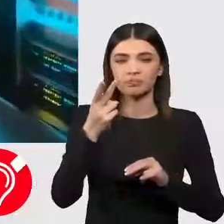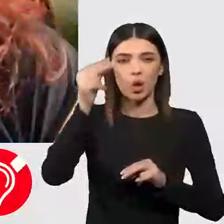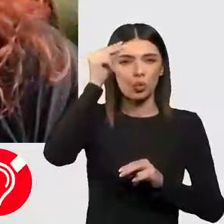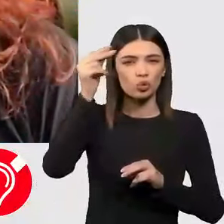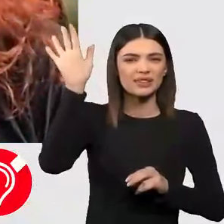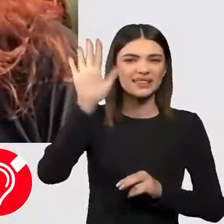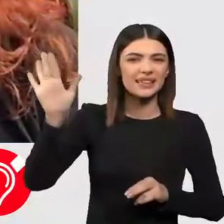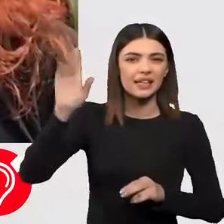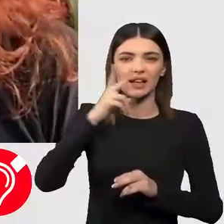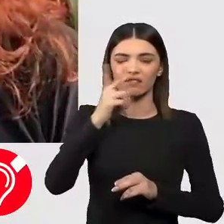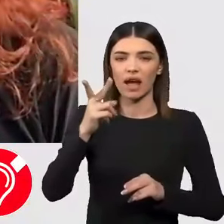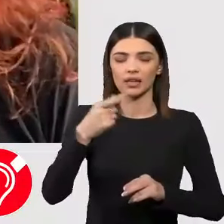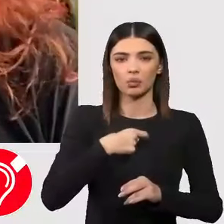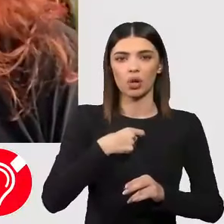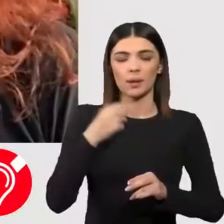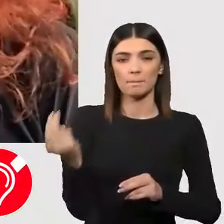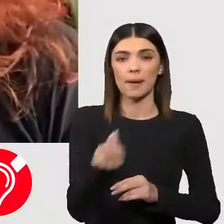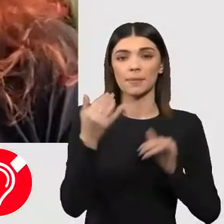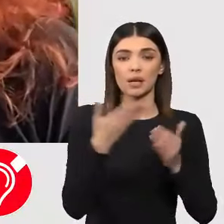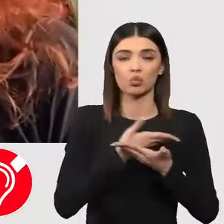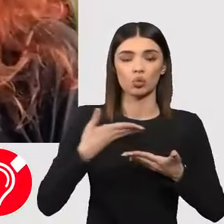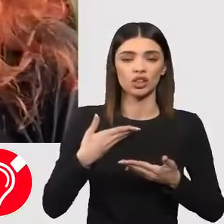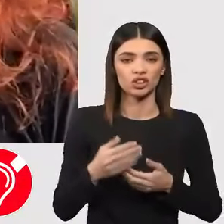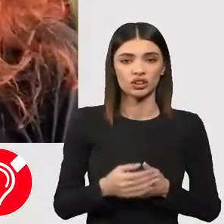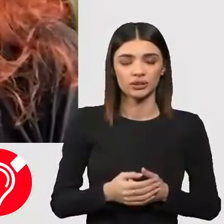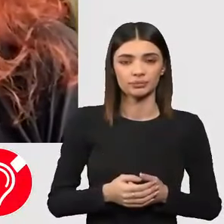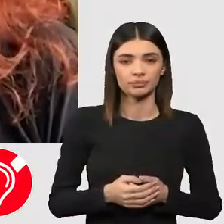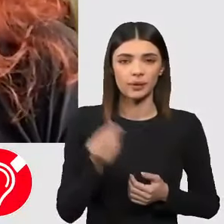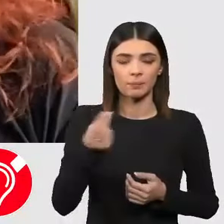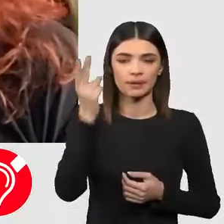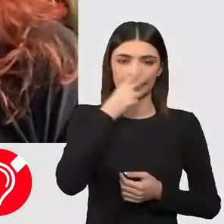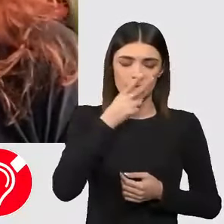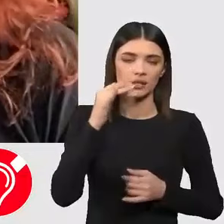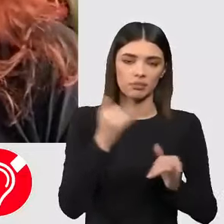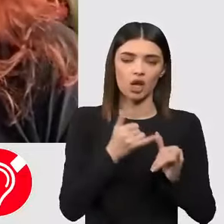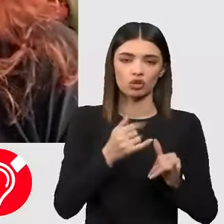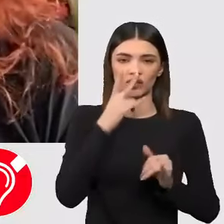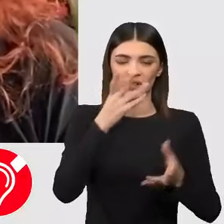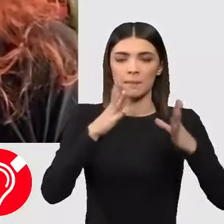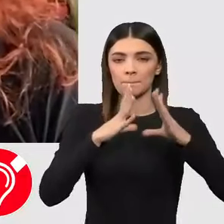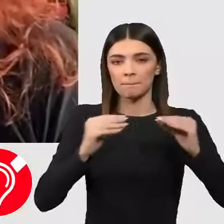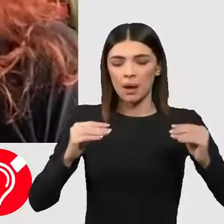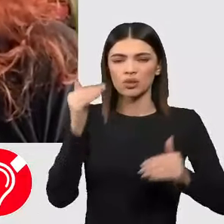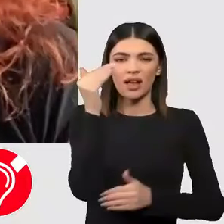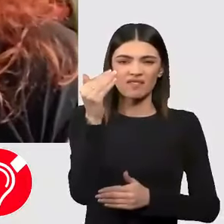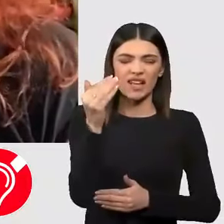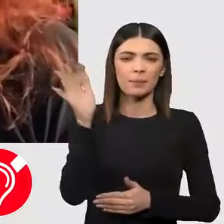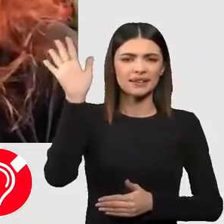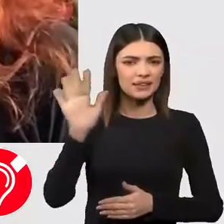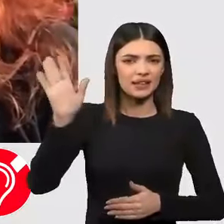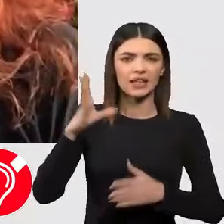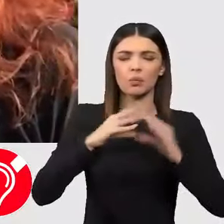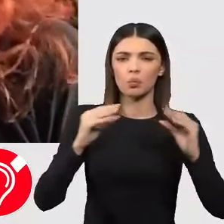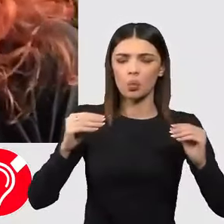lucru să ieșim în evidență și în afară? Absolut, sigur că da, vedem din ce în ce mai multe companii, din ce în ce mai